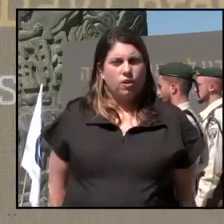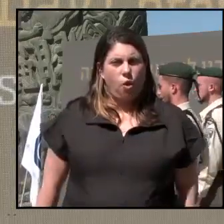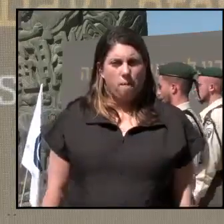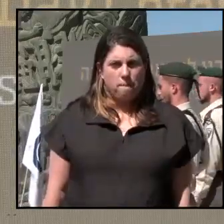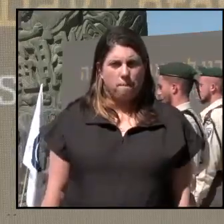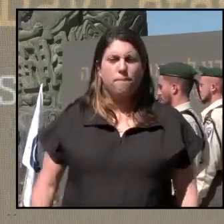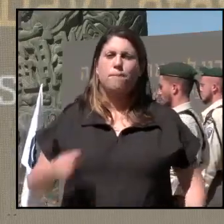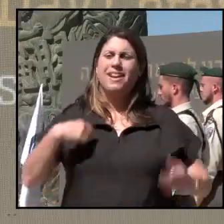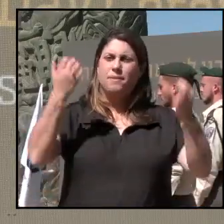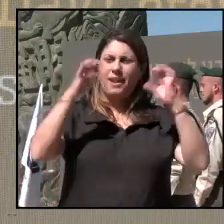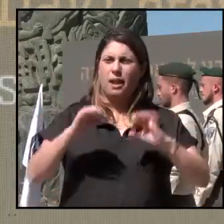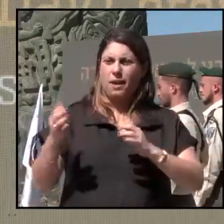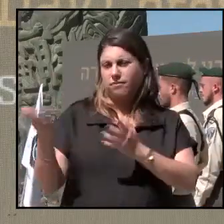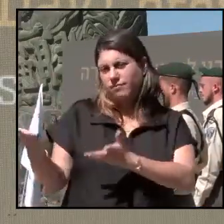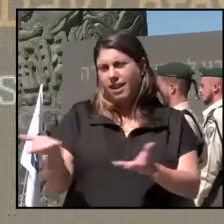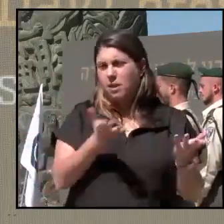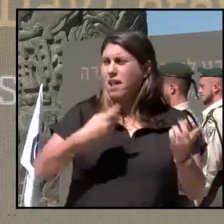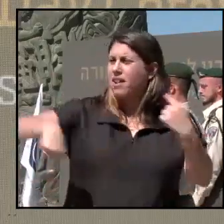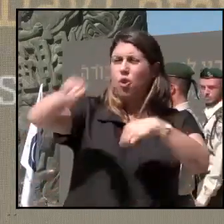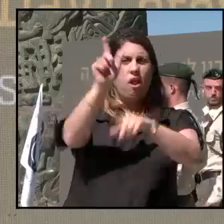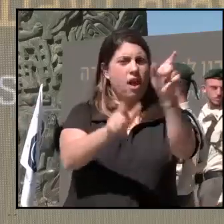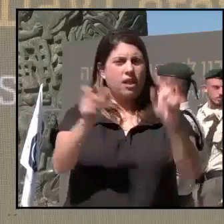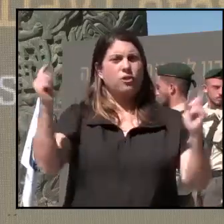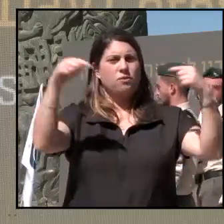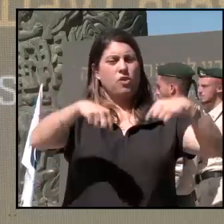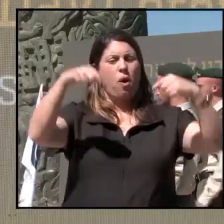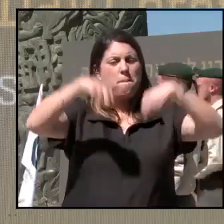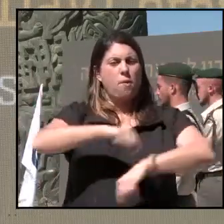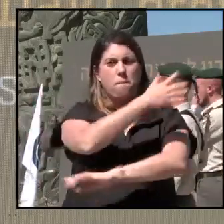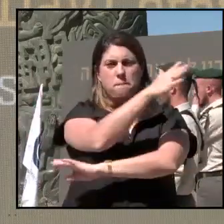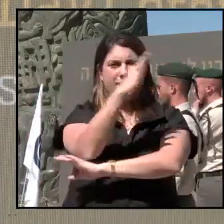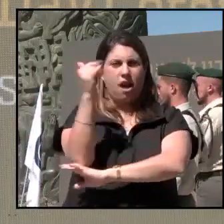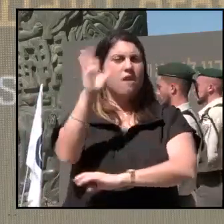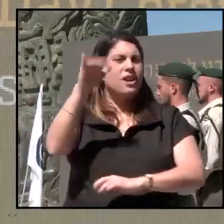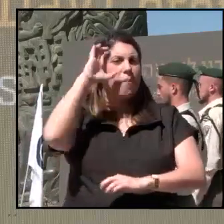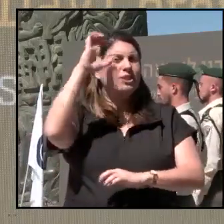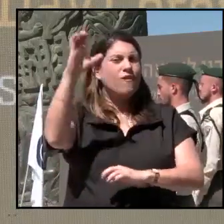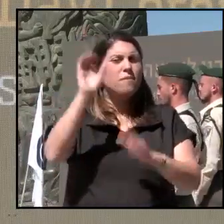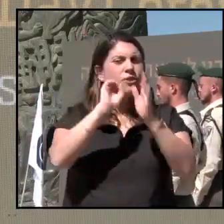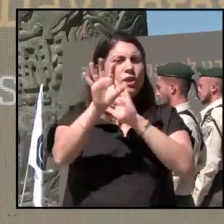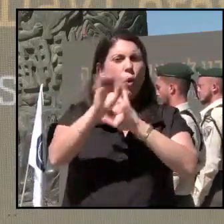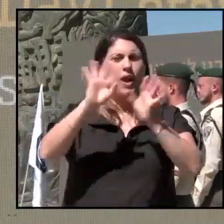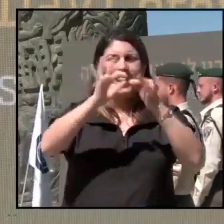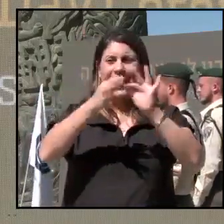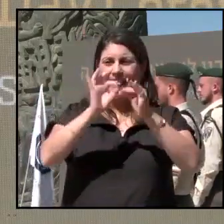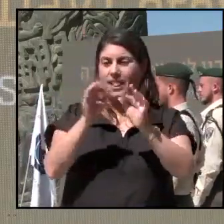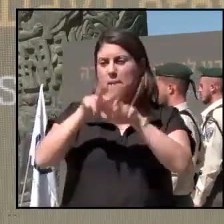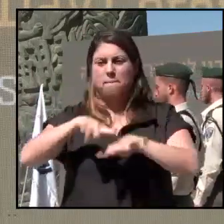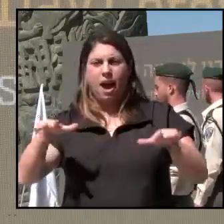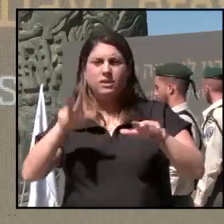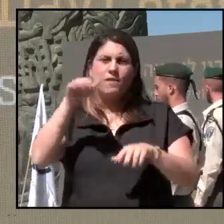אני מתכבד לקבל את פני כל הנוכחים כאן ביער ואת הצופים בשידור האינטרנטי בארץ